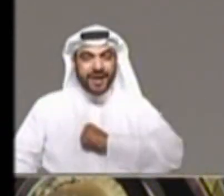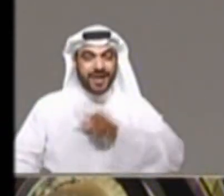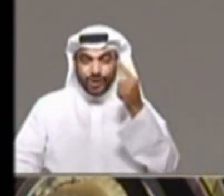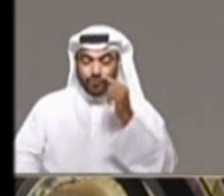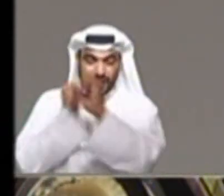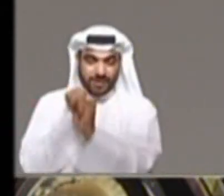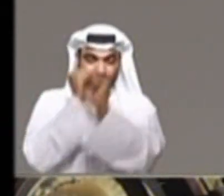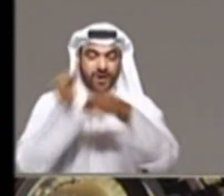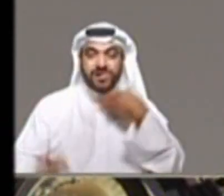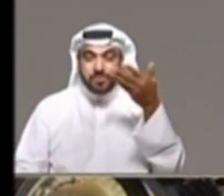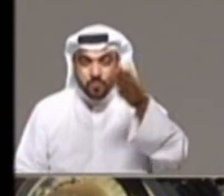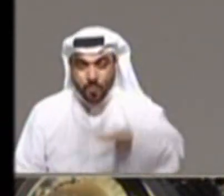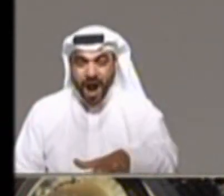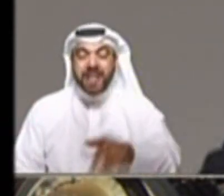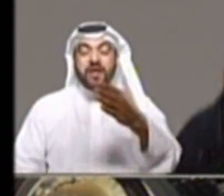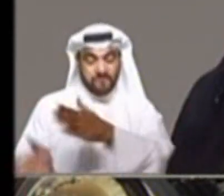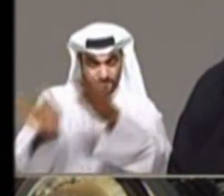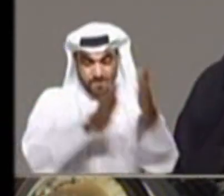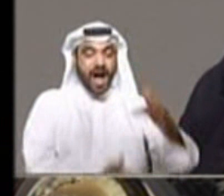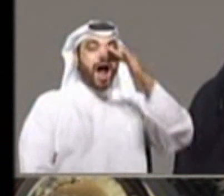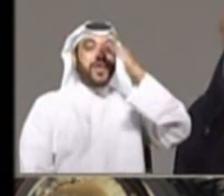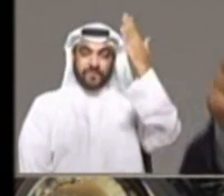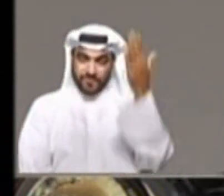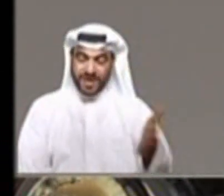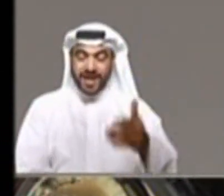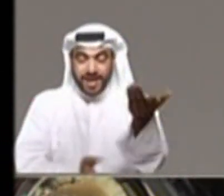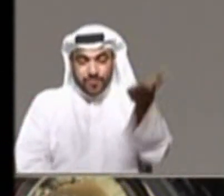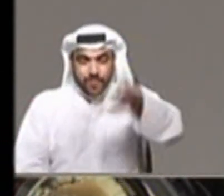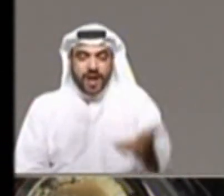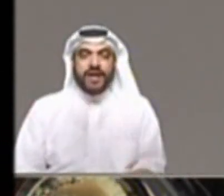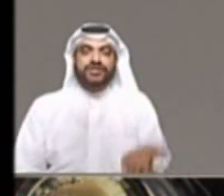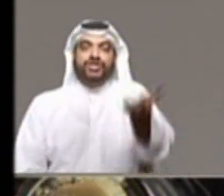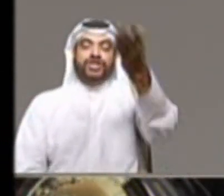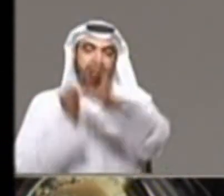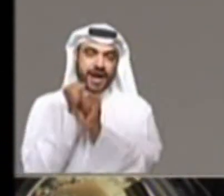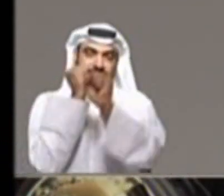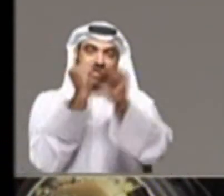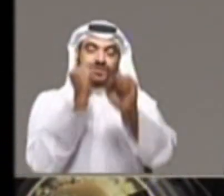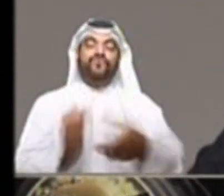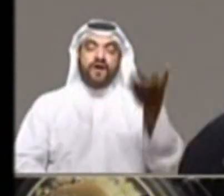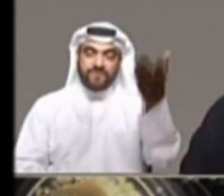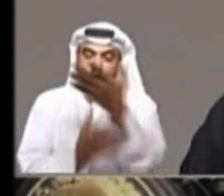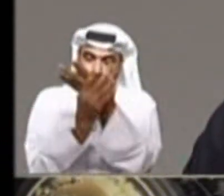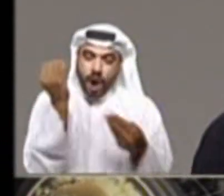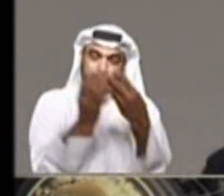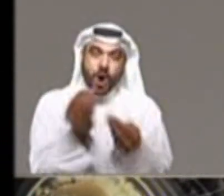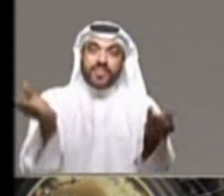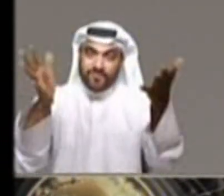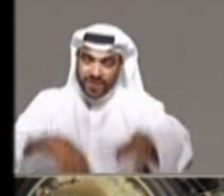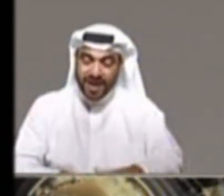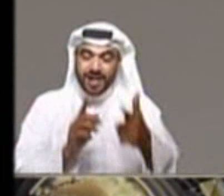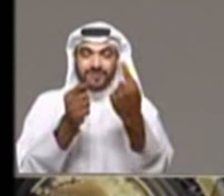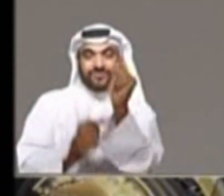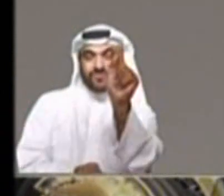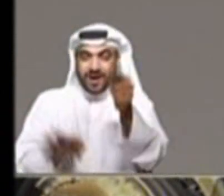فلسطيني 10 أعراس، ومقابل كل شهيد فلسطيني 10 ردة، ومقابل كل طلقة